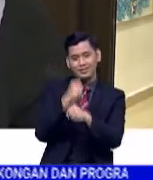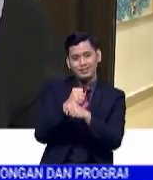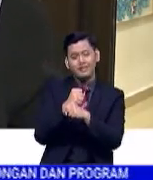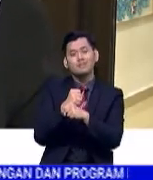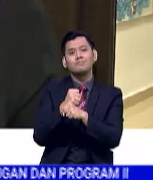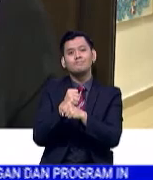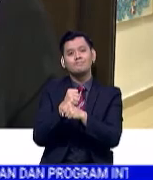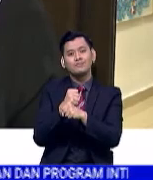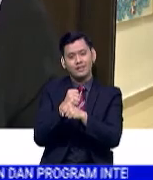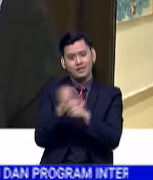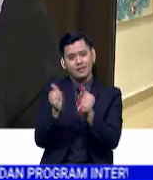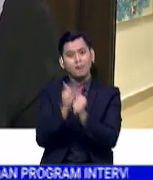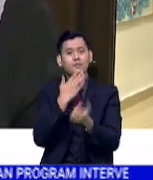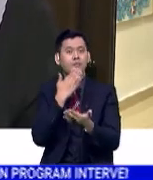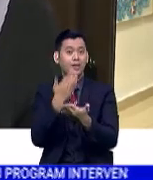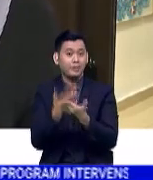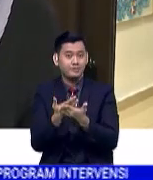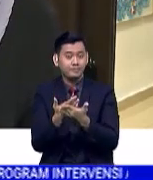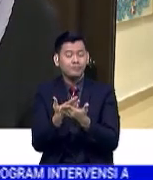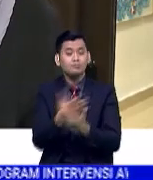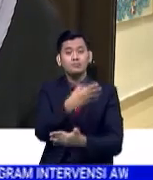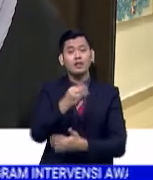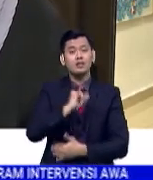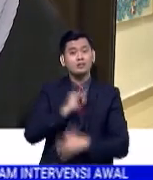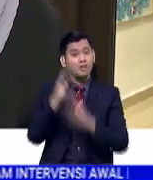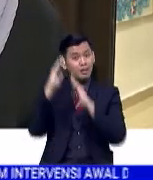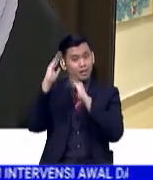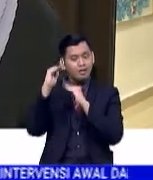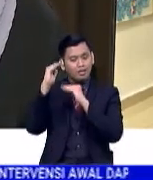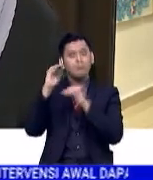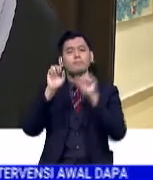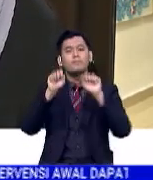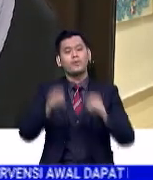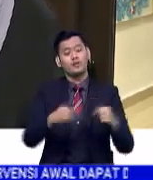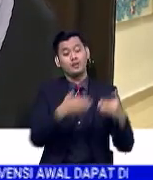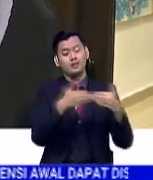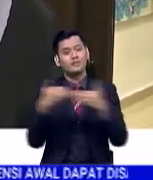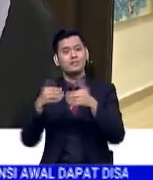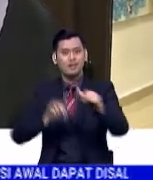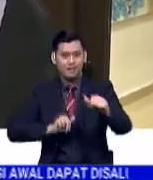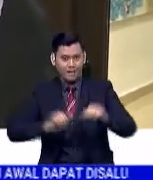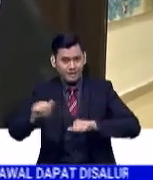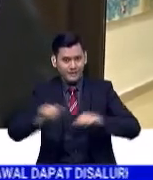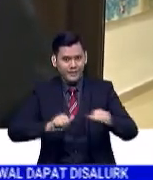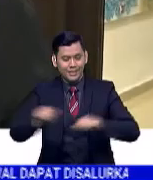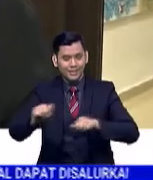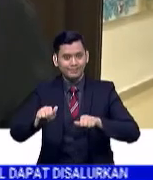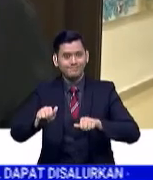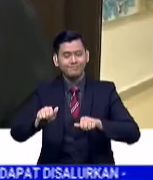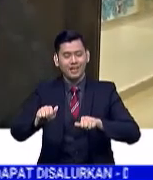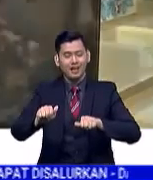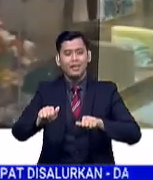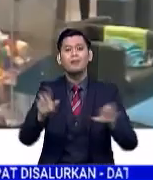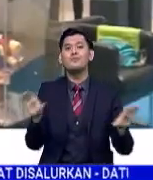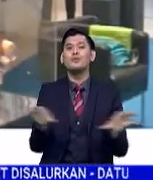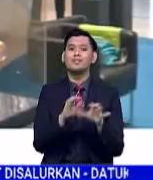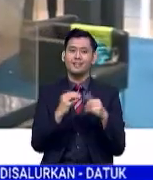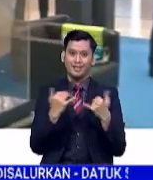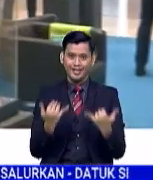kerjaya dia. Dan juga saya harap dia meneruskan aktiviti yang apa yang kita buat sekarang